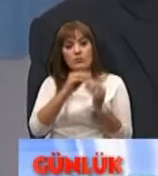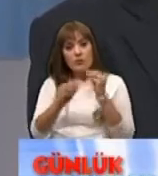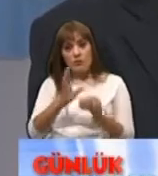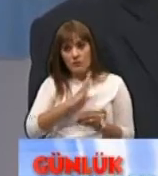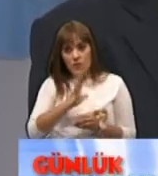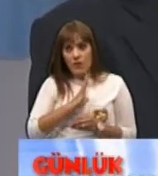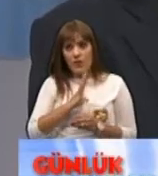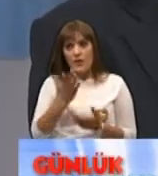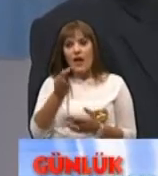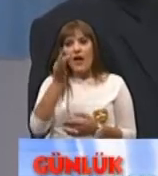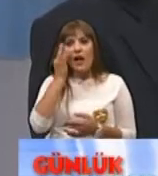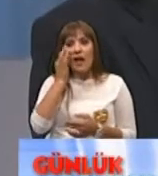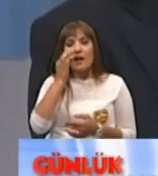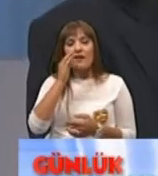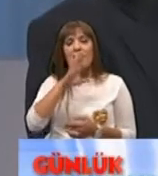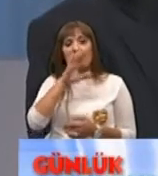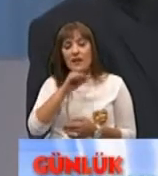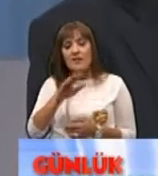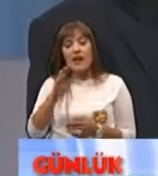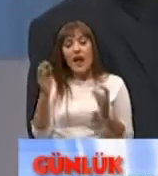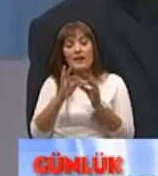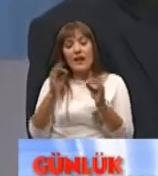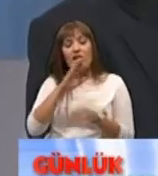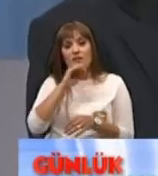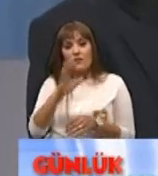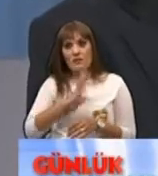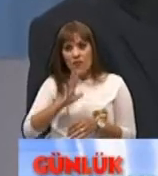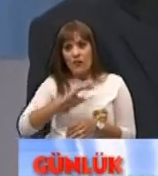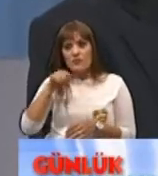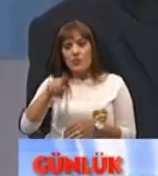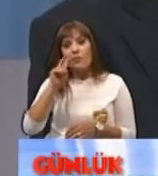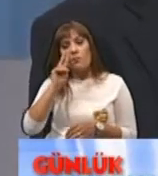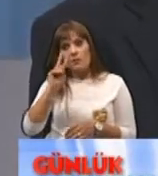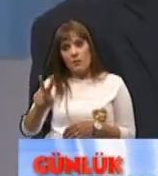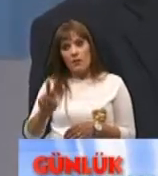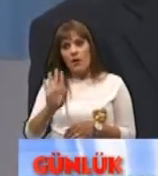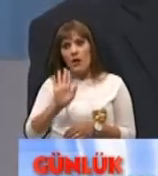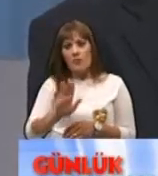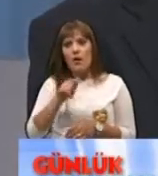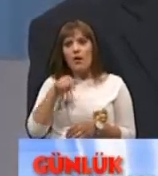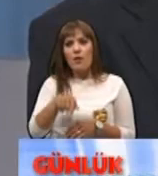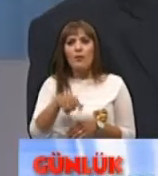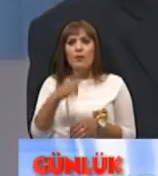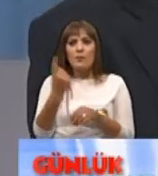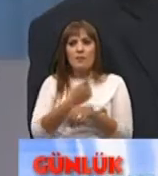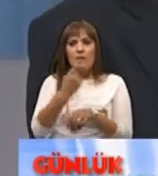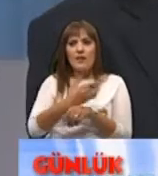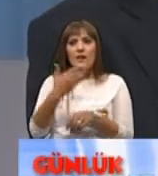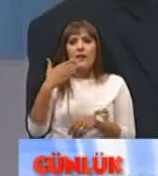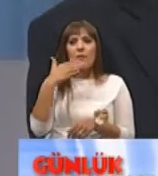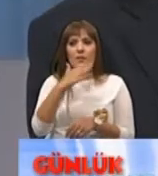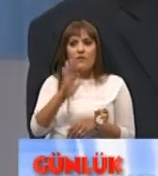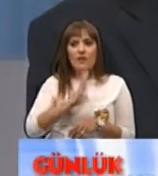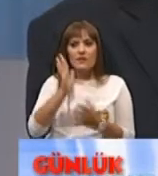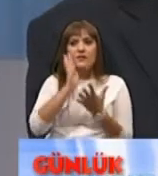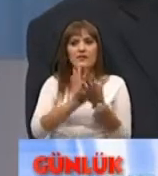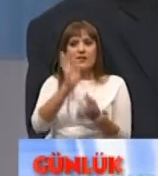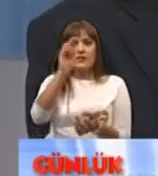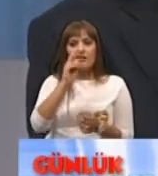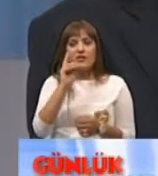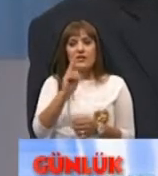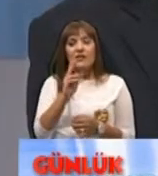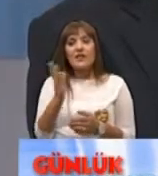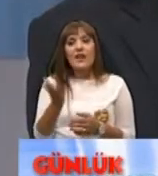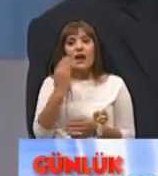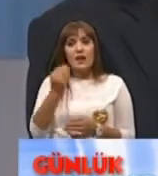veya erken yaşlanma varsa buna bakıyoruz. Ha, öyle bir imkan varsa kişiyi daha